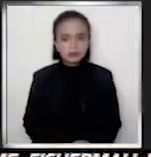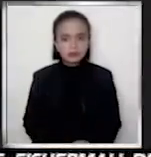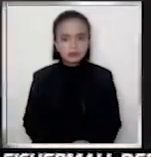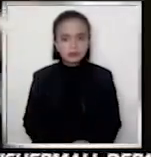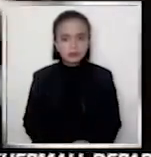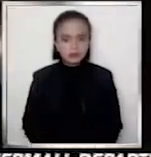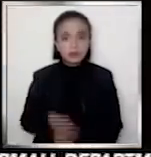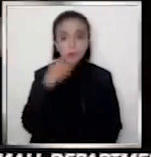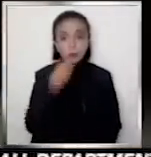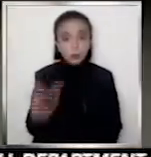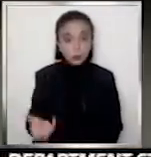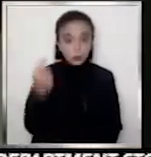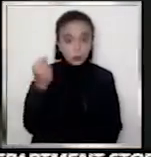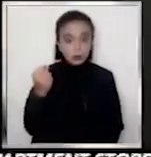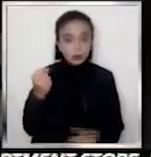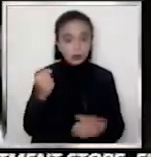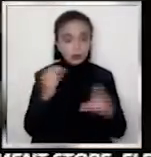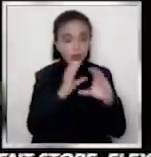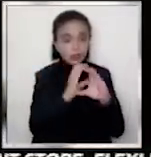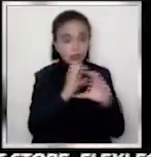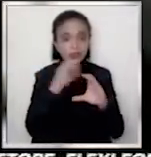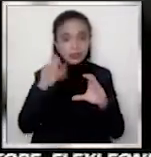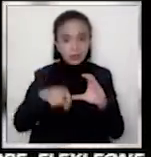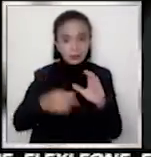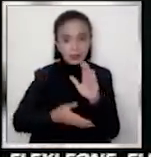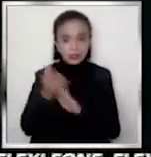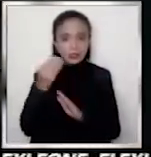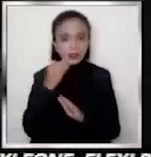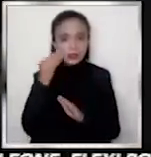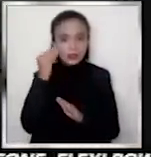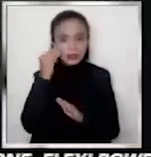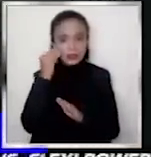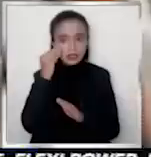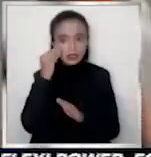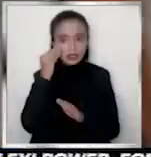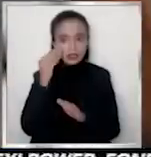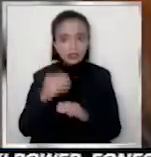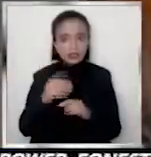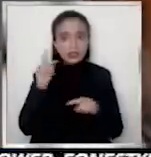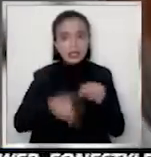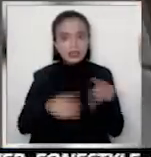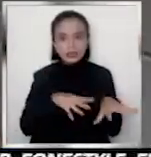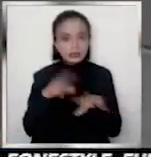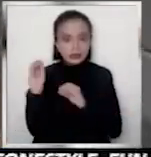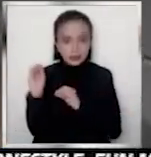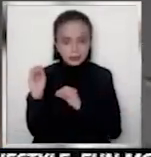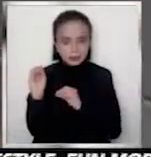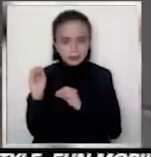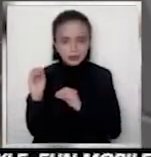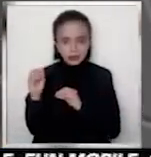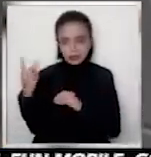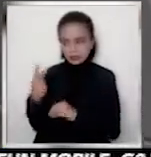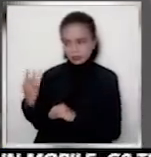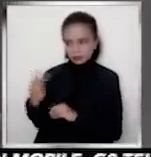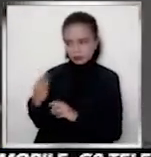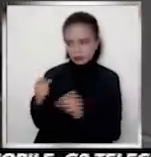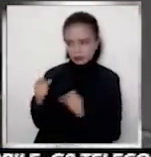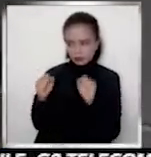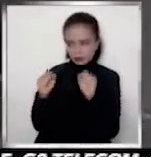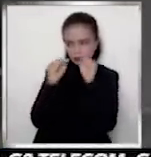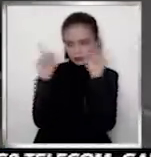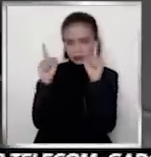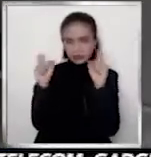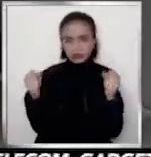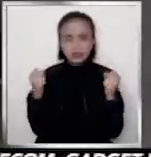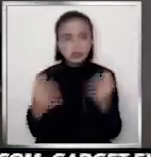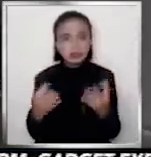sasakyan, nanooy pauwi na sana. Hindi tuloy agad makaalis. Nagulat kami ng husband ko. Ang dami pong tao doon